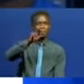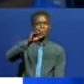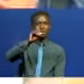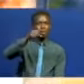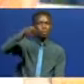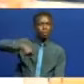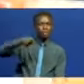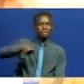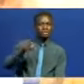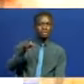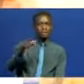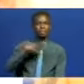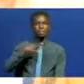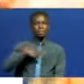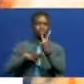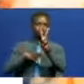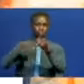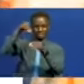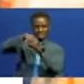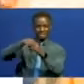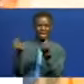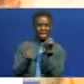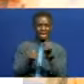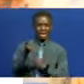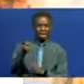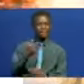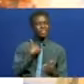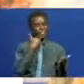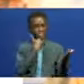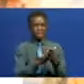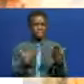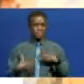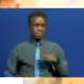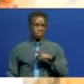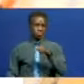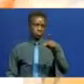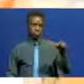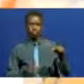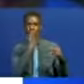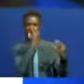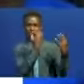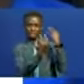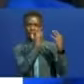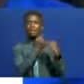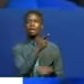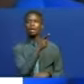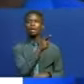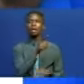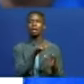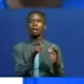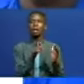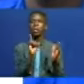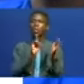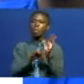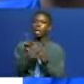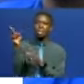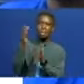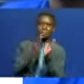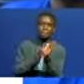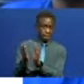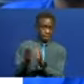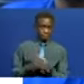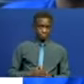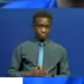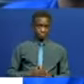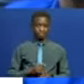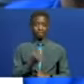ndani. Shukuru wananchi ambao waliweza kupasha polisi habari, na tuseme kwamba hii vita